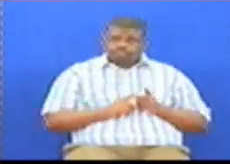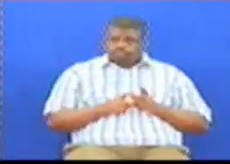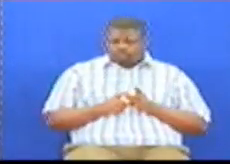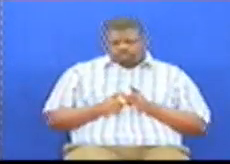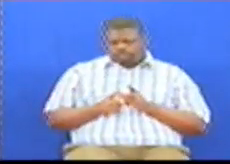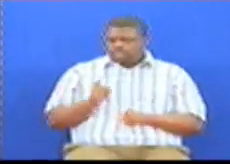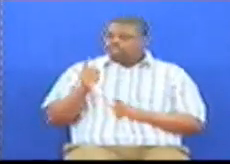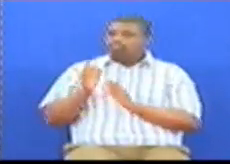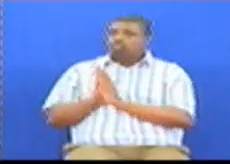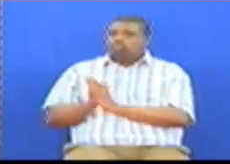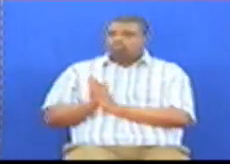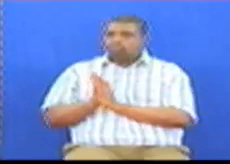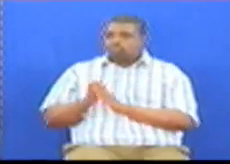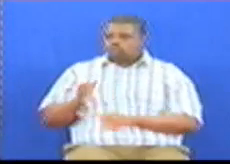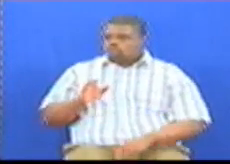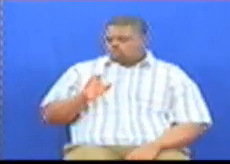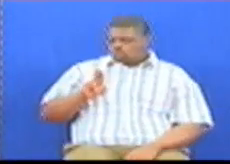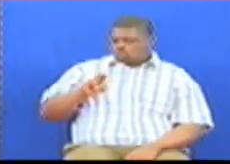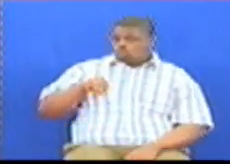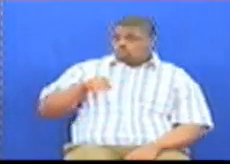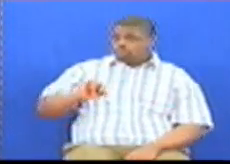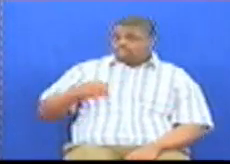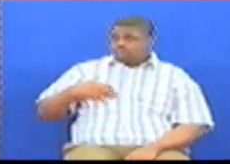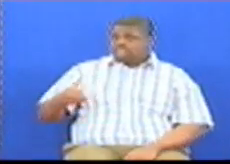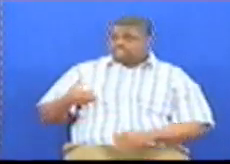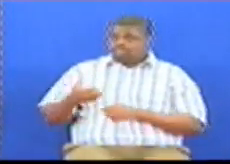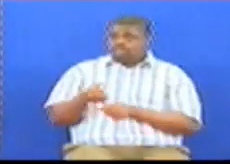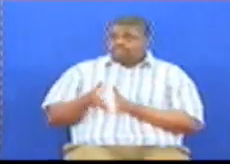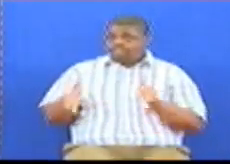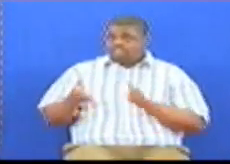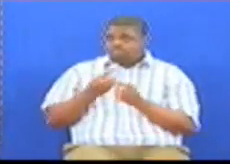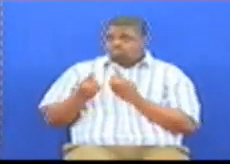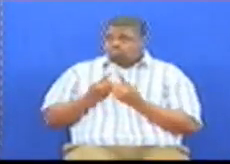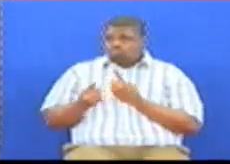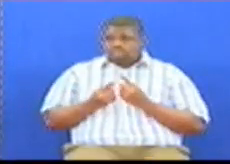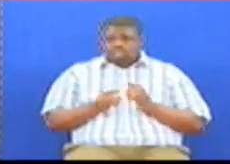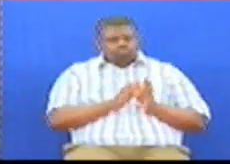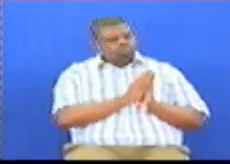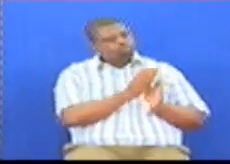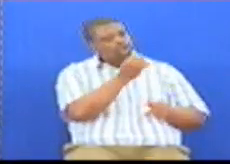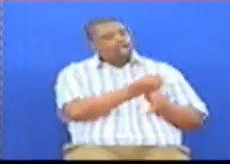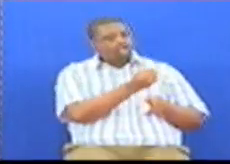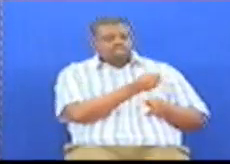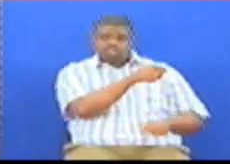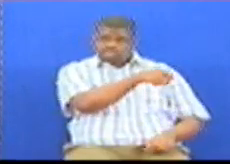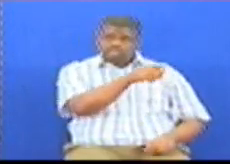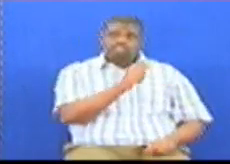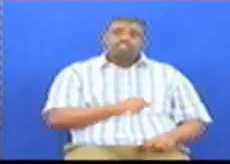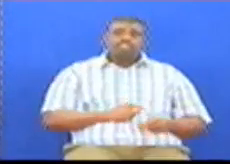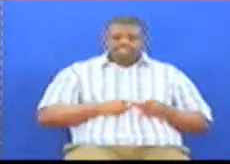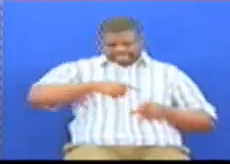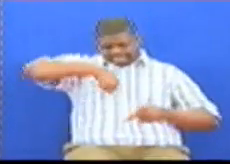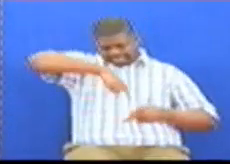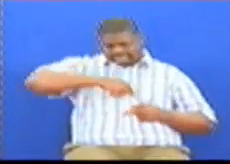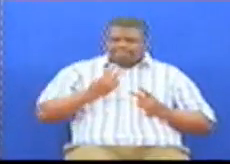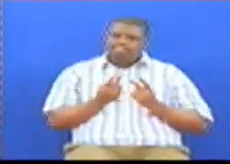waziri Umi, pamoja na kwamba nikipata nafasi tazungumza siku hiyo, lakini leo nimshukuru sana, nafanya kazi mheshimiwa. Lakini sisi wabunge tufanye